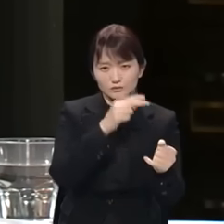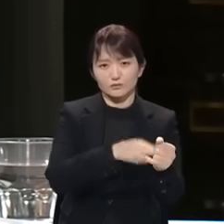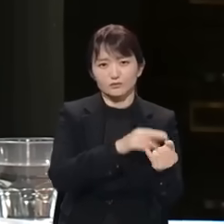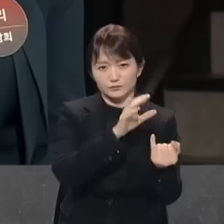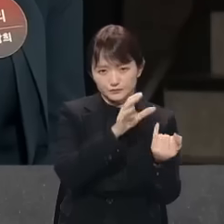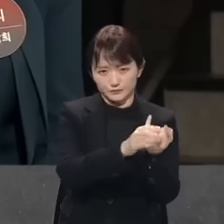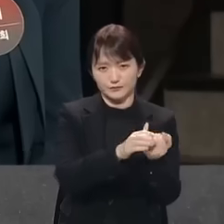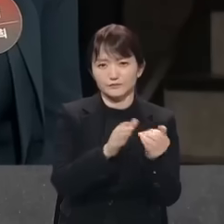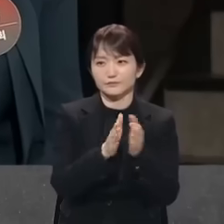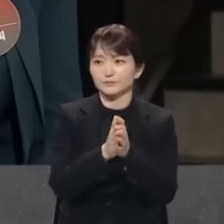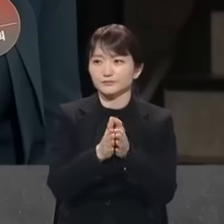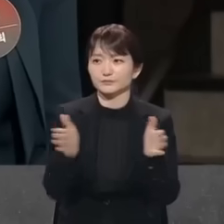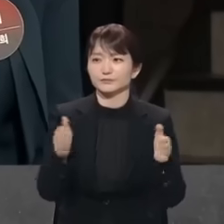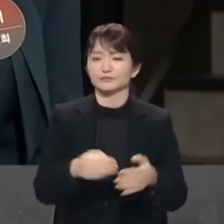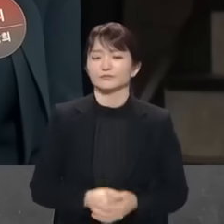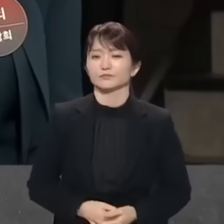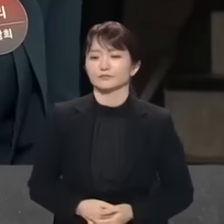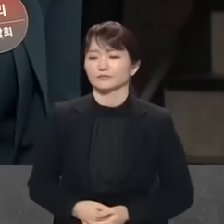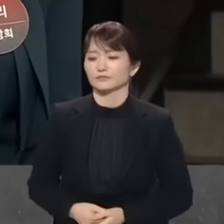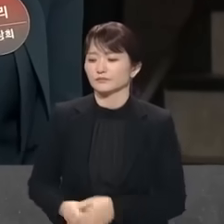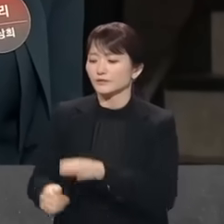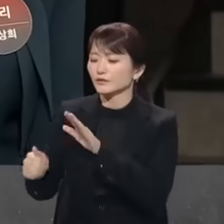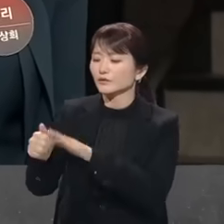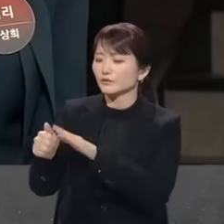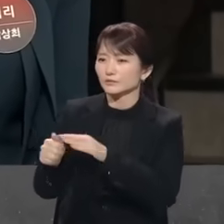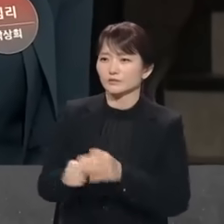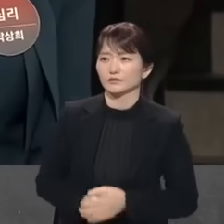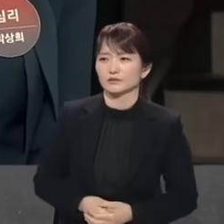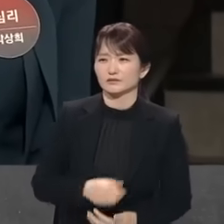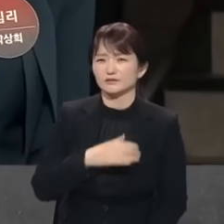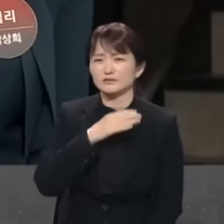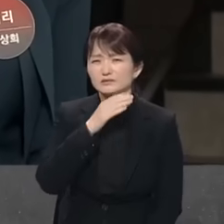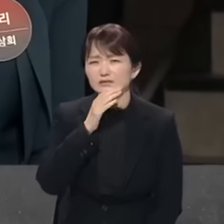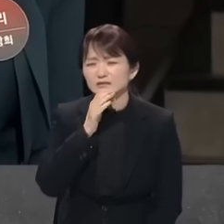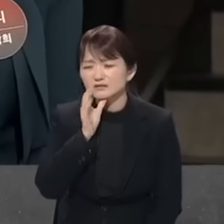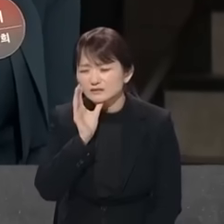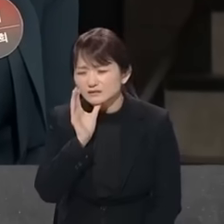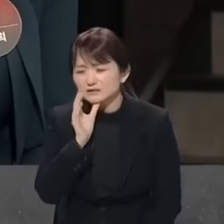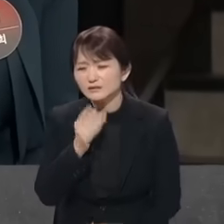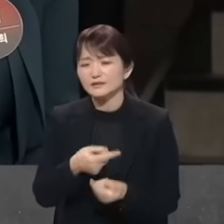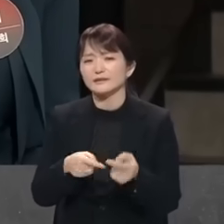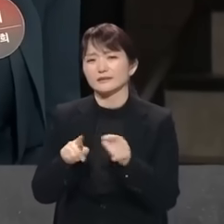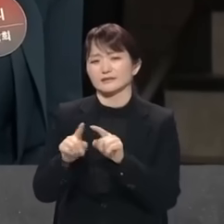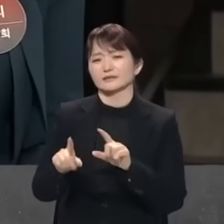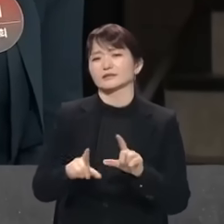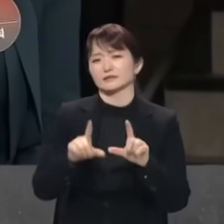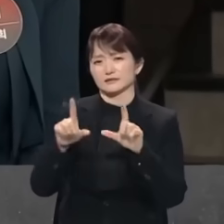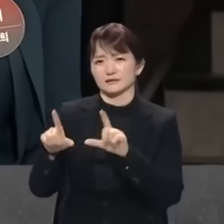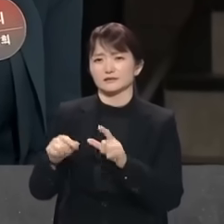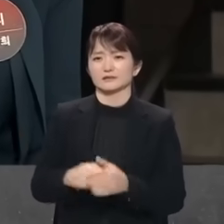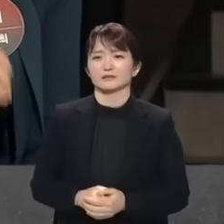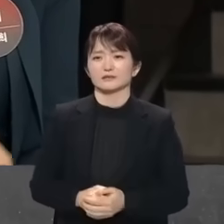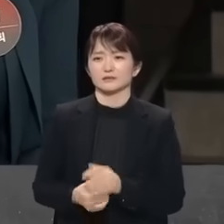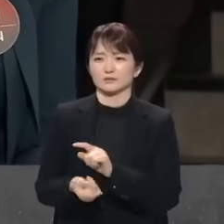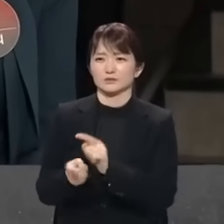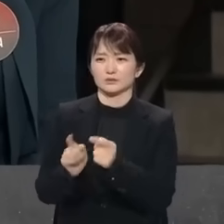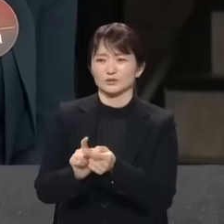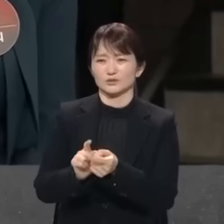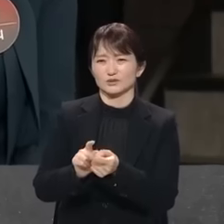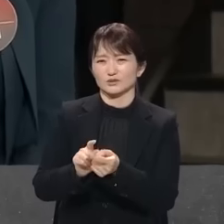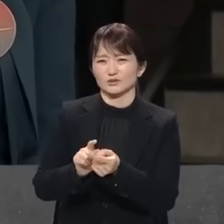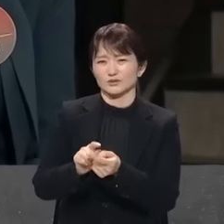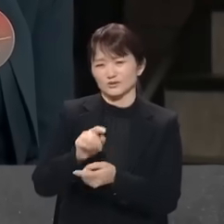액션 여보 우리 늙 그하 이렇게 같이 살기로 한 거 좀 오손도손